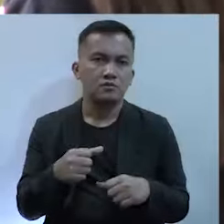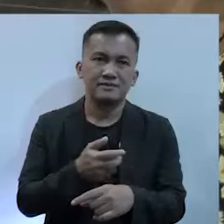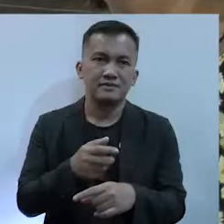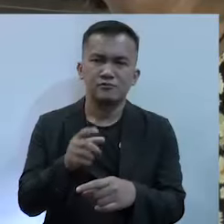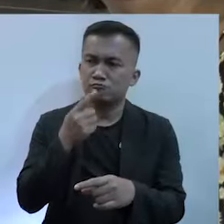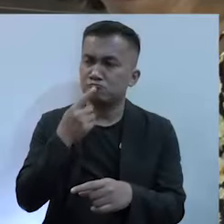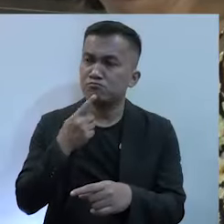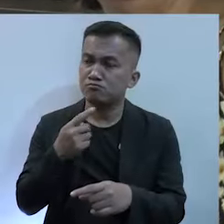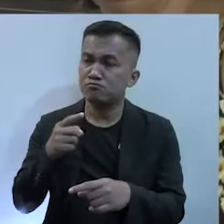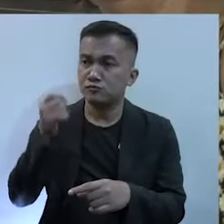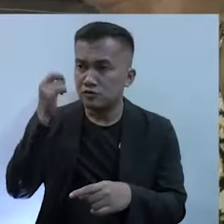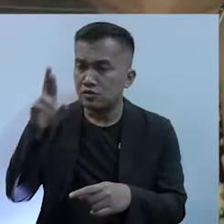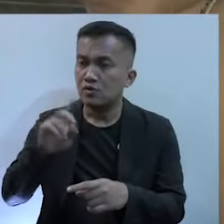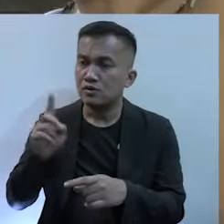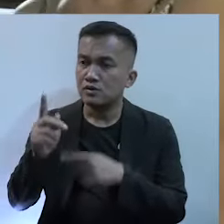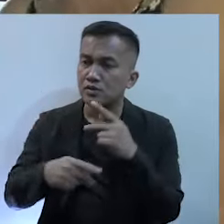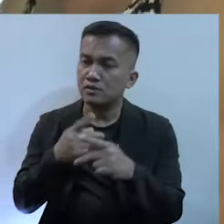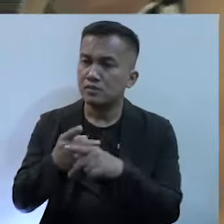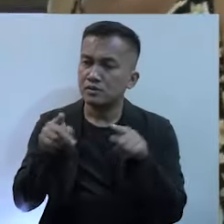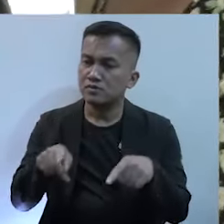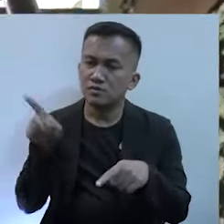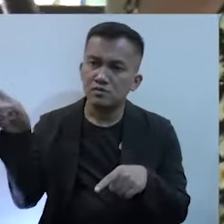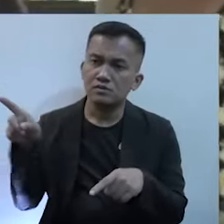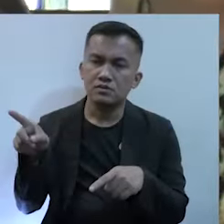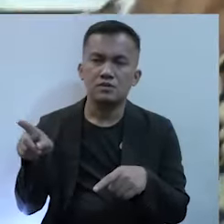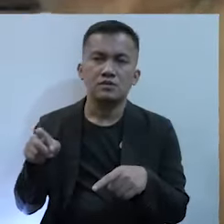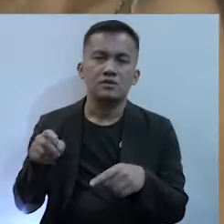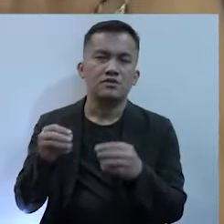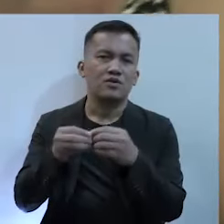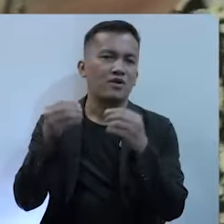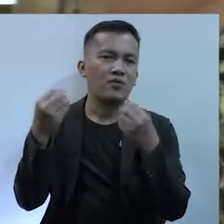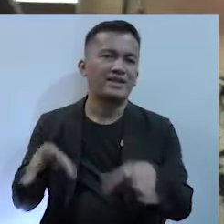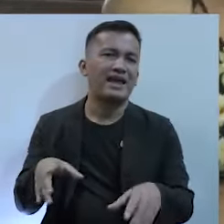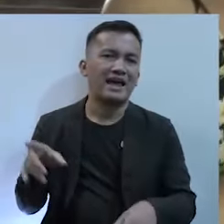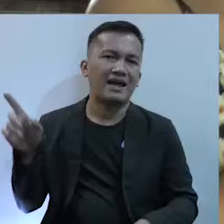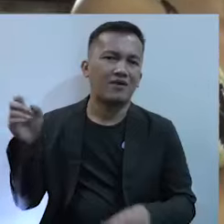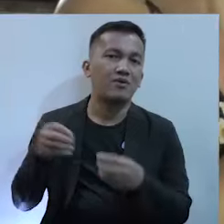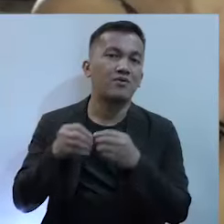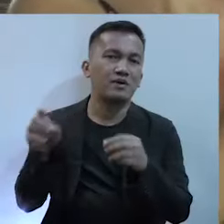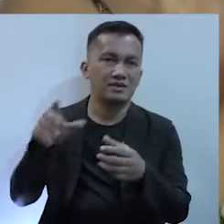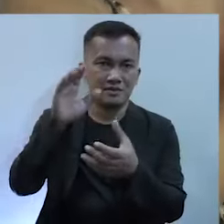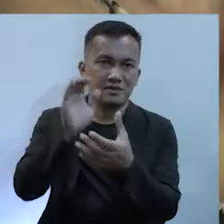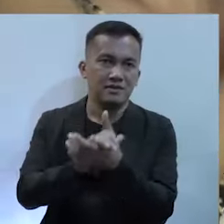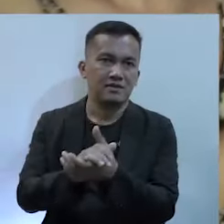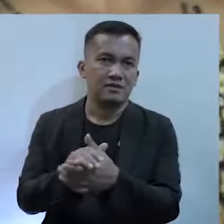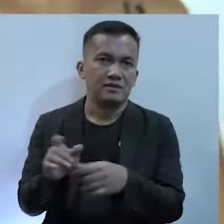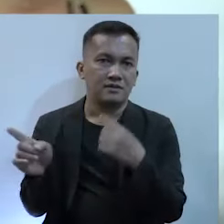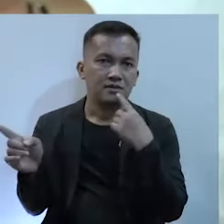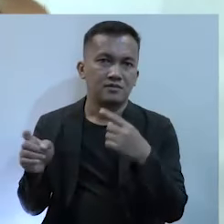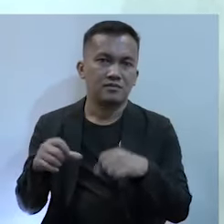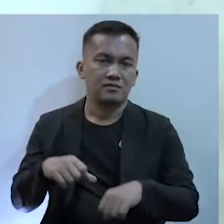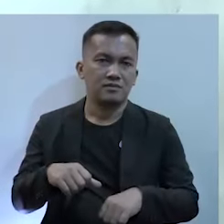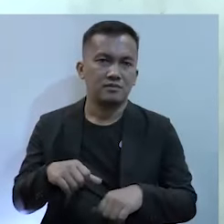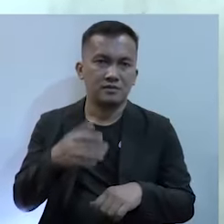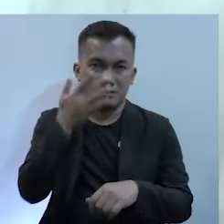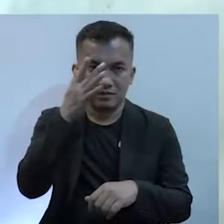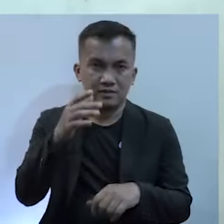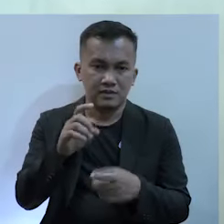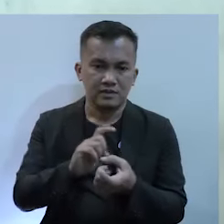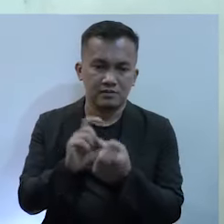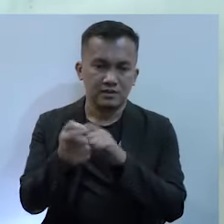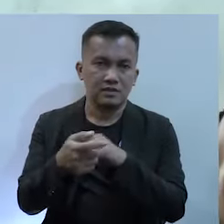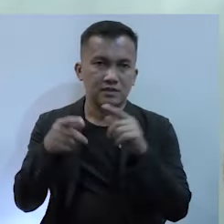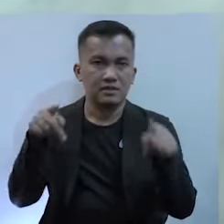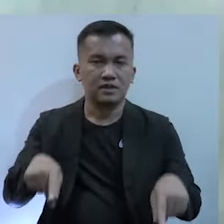kami. Kayo ho, sir, ano ho masasabi niyo? Kumbaga, anong klaseng tao ba sila? Walang kwenta. Walang kwentang mag-asawa. Ano lang sila, magaling silang